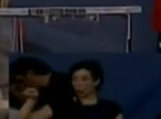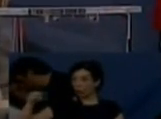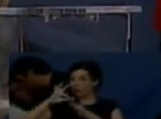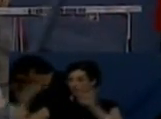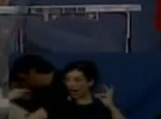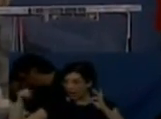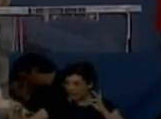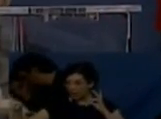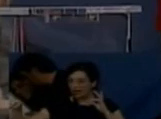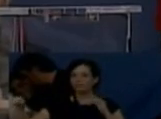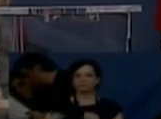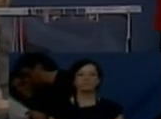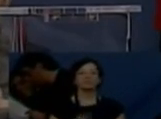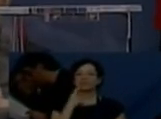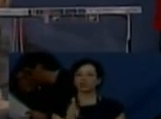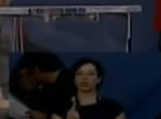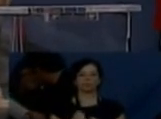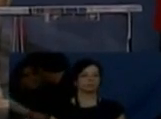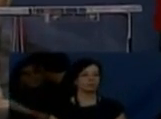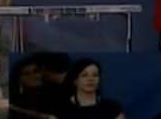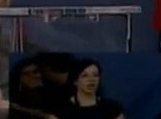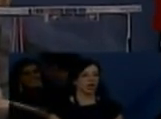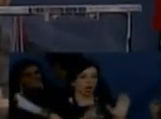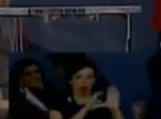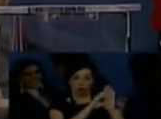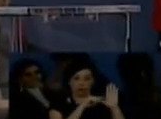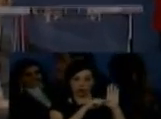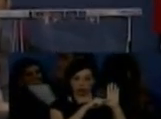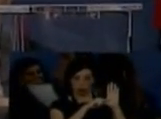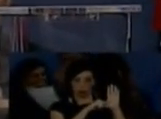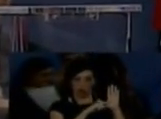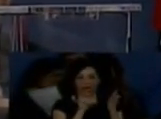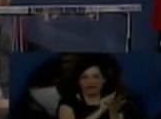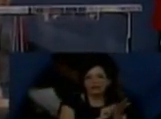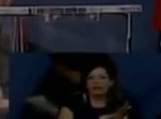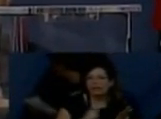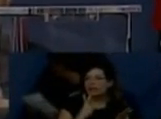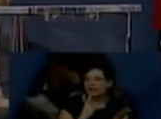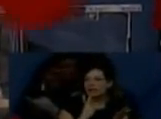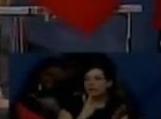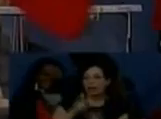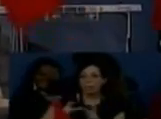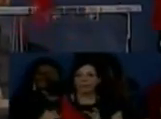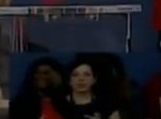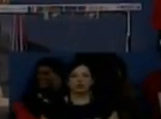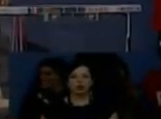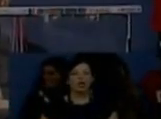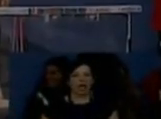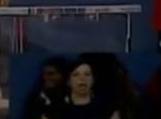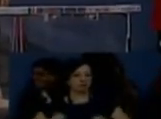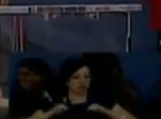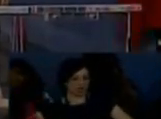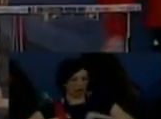questa Costituzione è stata scritta da gente sana per gente sana.